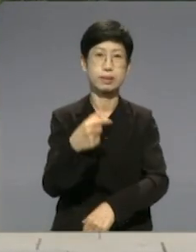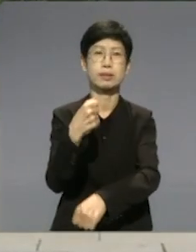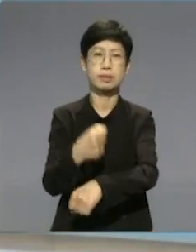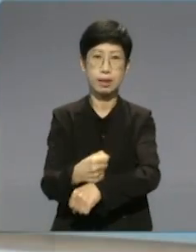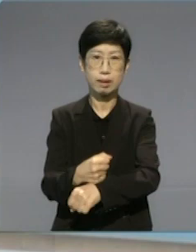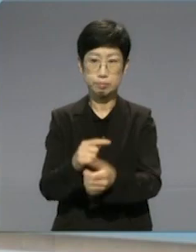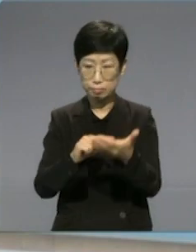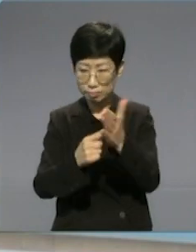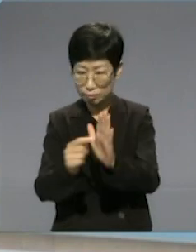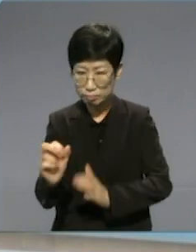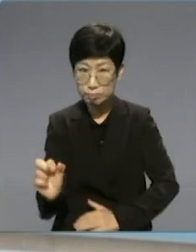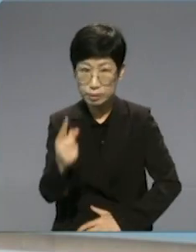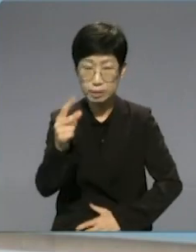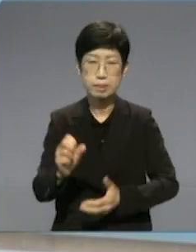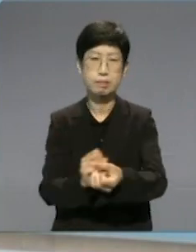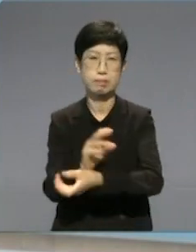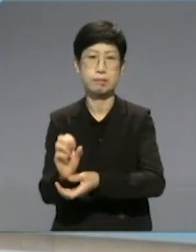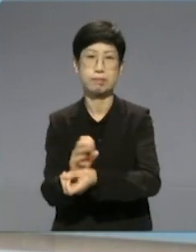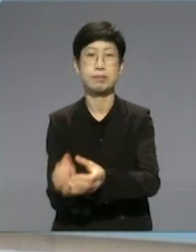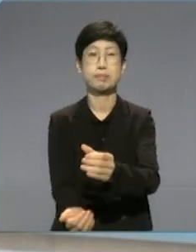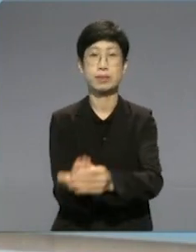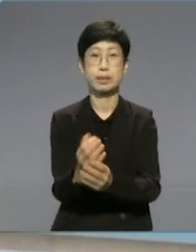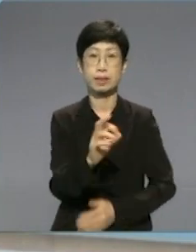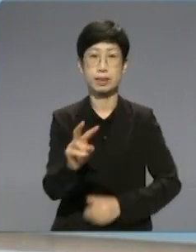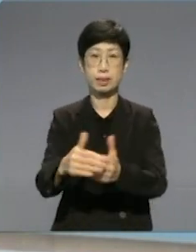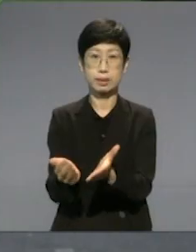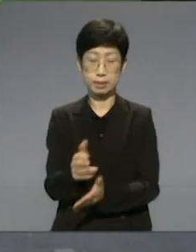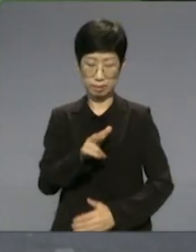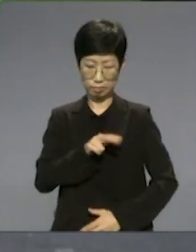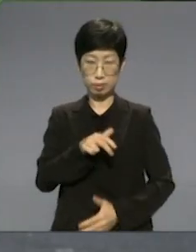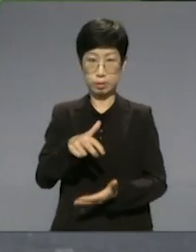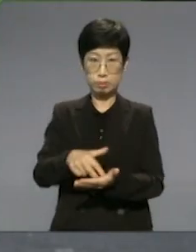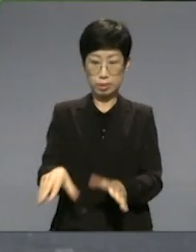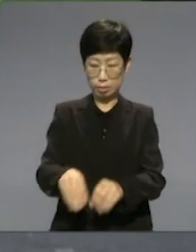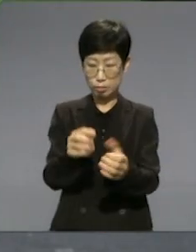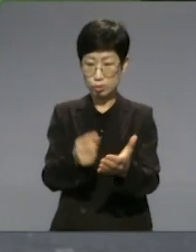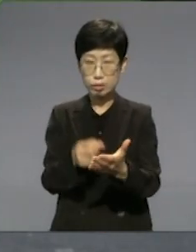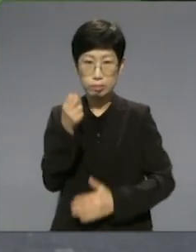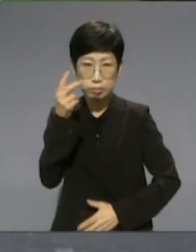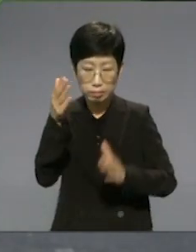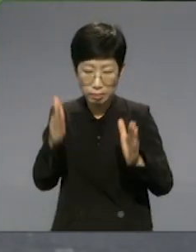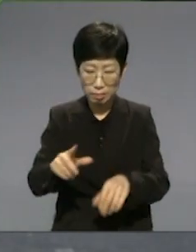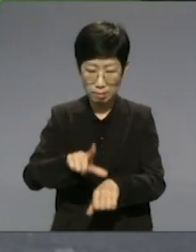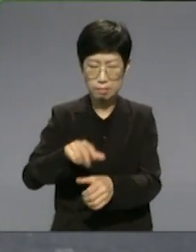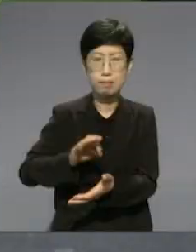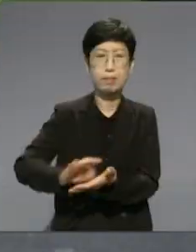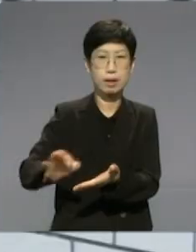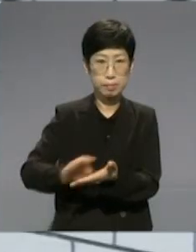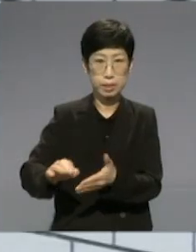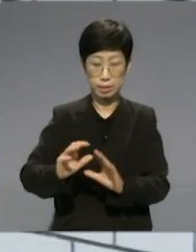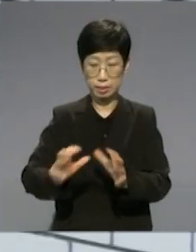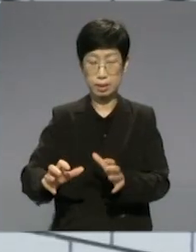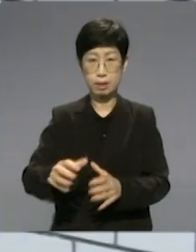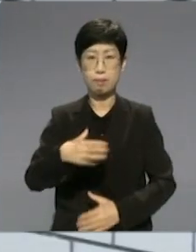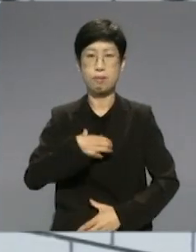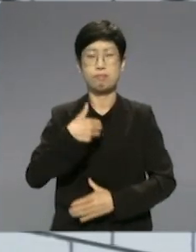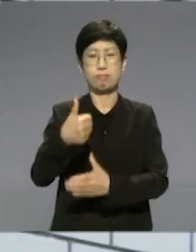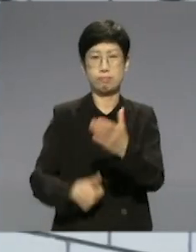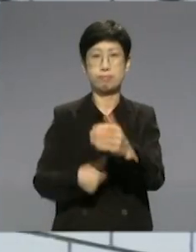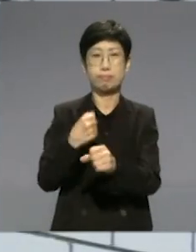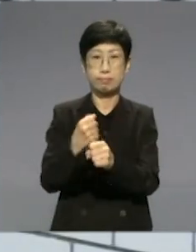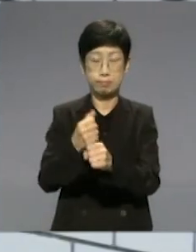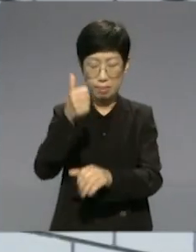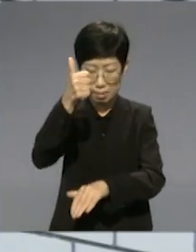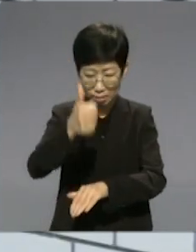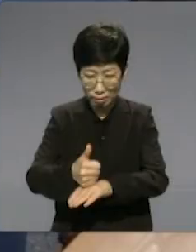것이 화근이 됐습니다. 야당 의원들은 크루티 총리가 몇 달간 시간을 허비하며 코소보를 위험에 빠뜨리고 결국